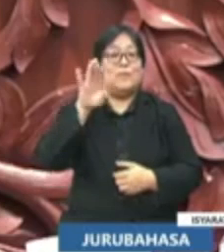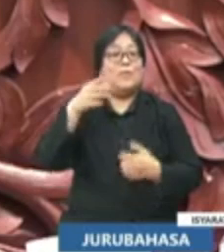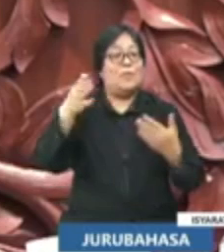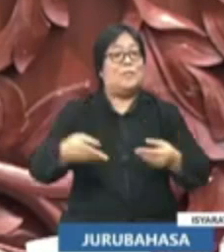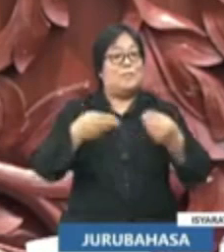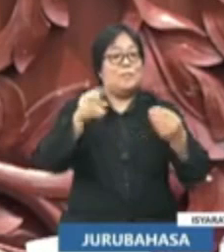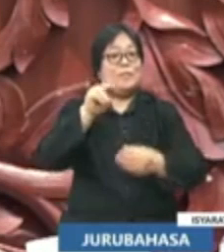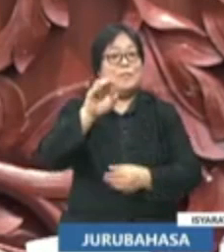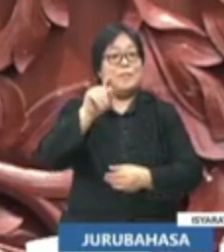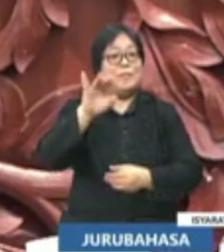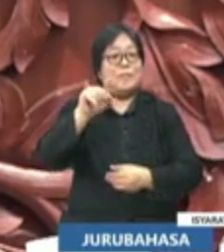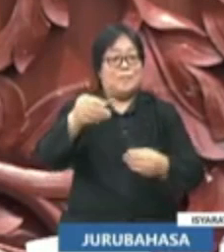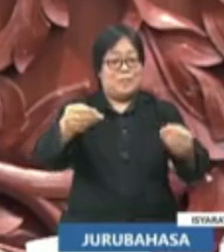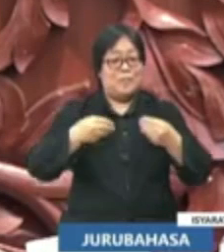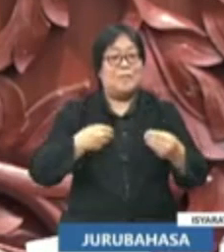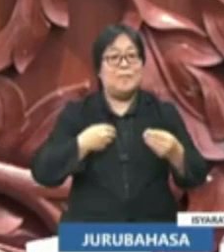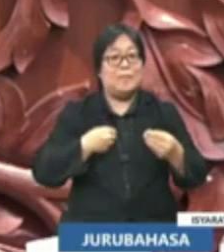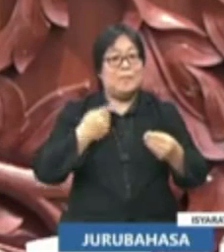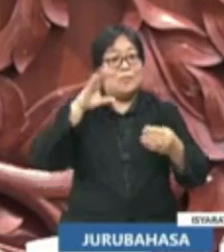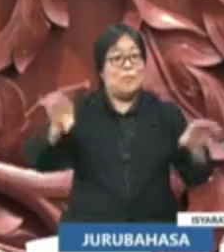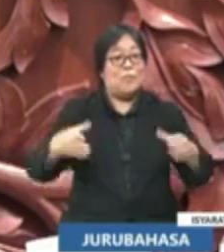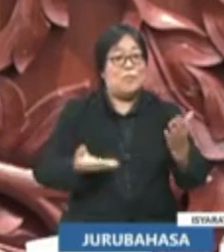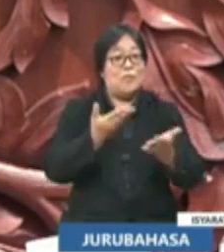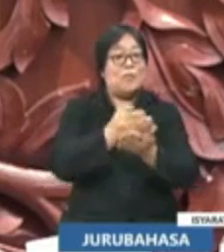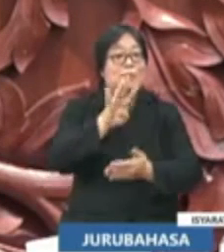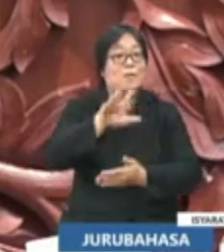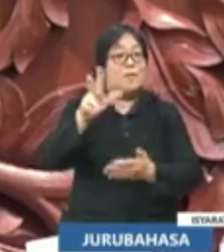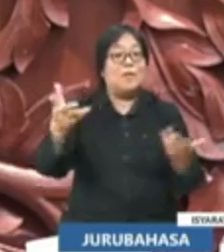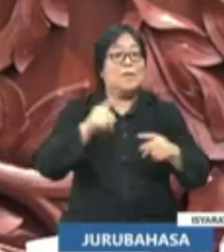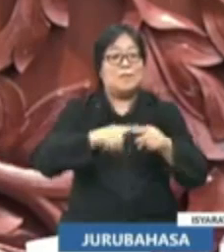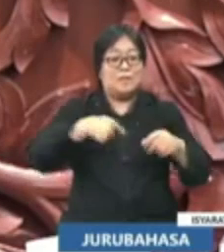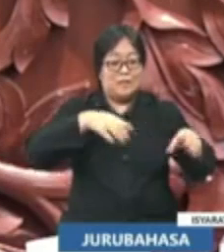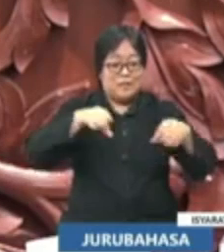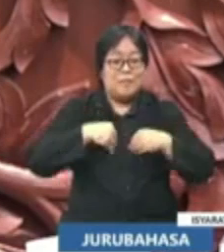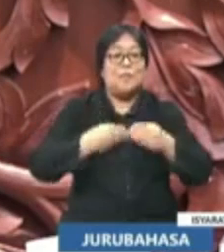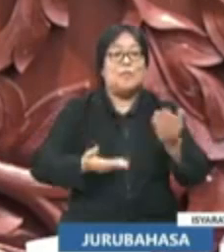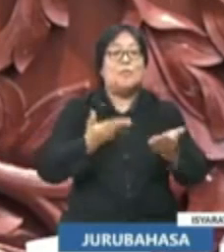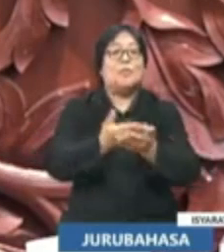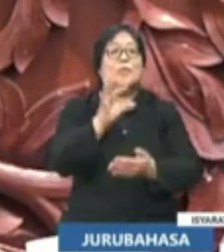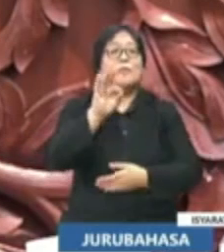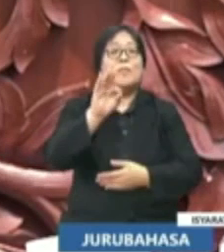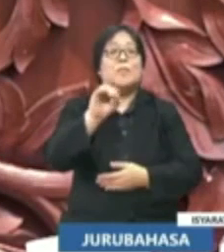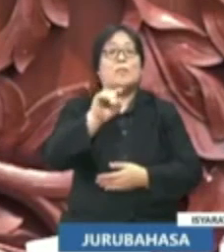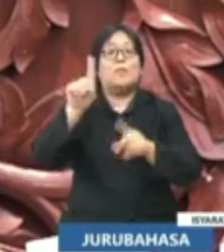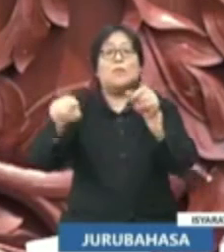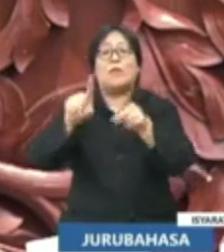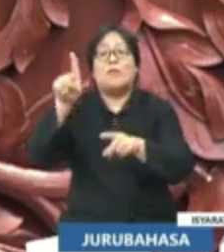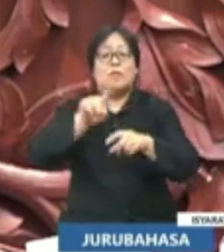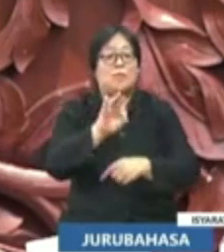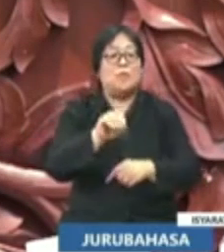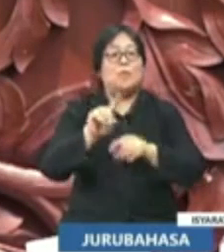pun beri notis kepada saya secara lisan itu hari untuk buat usul 43, tapi saya dapat usul 91 dan